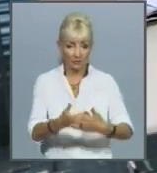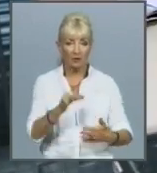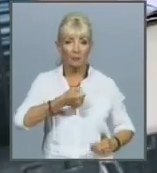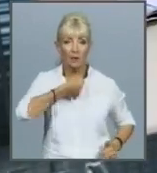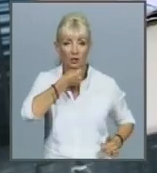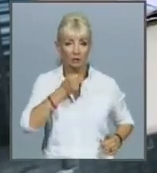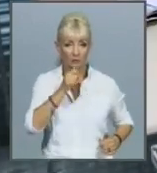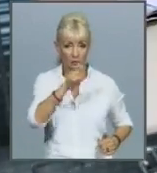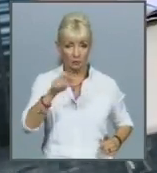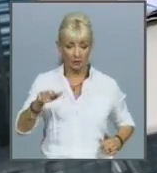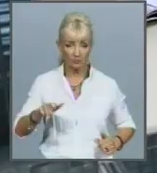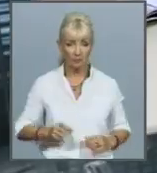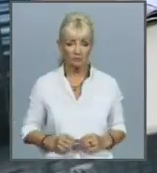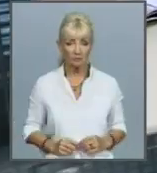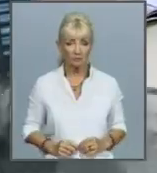людям.